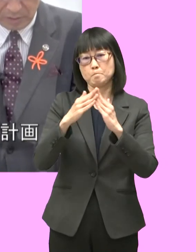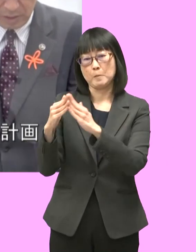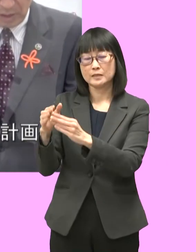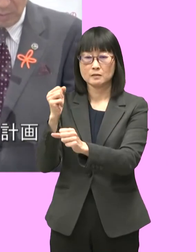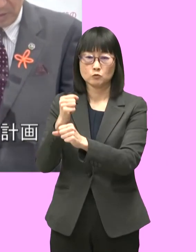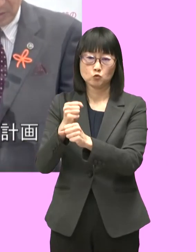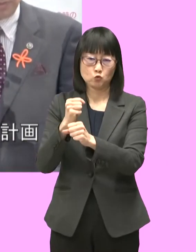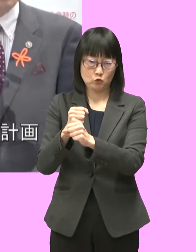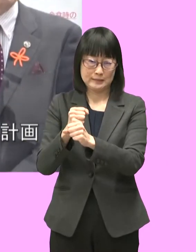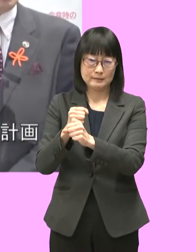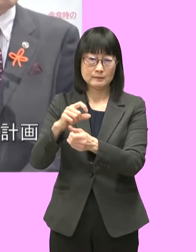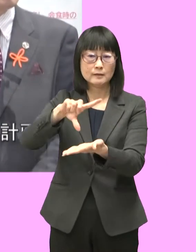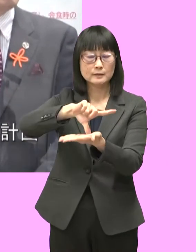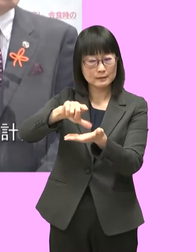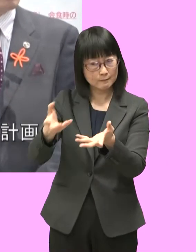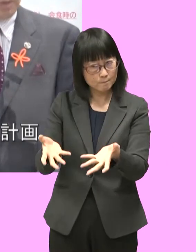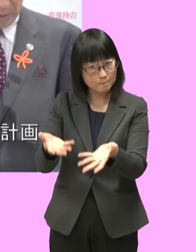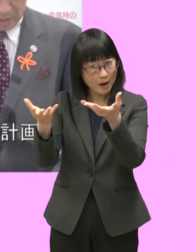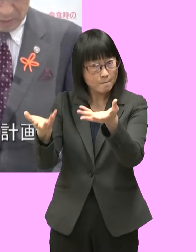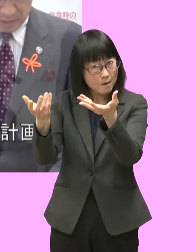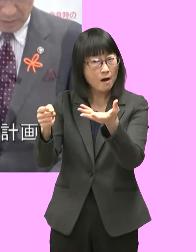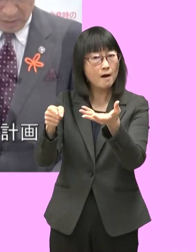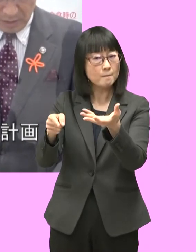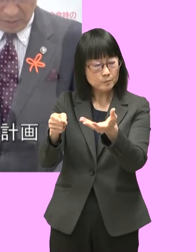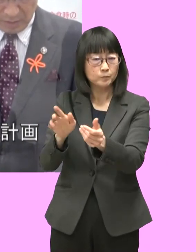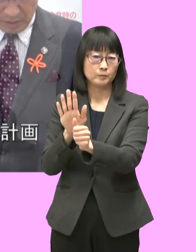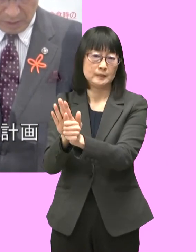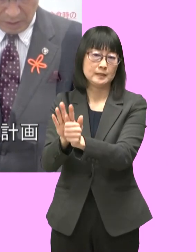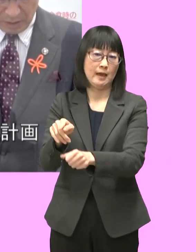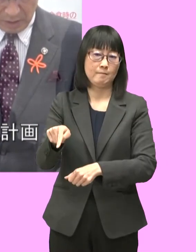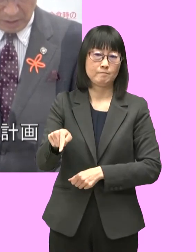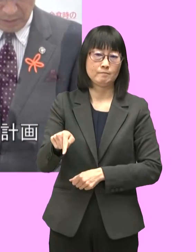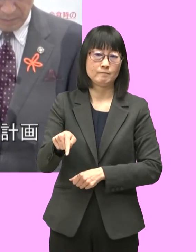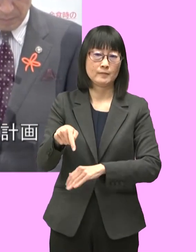域の活性化を目指すということで、これは、